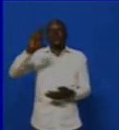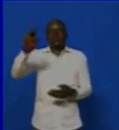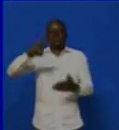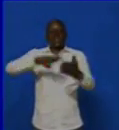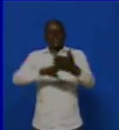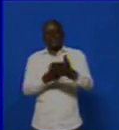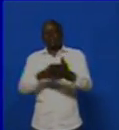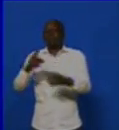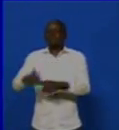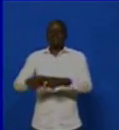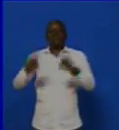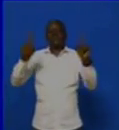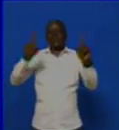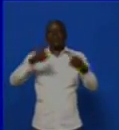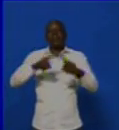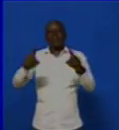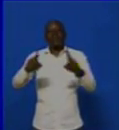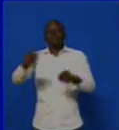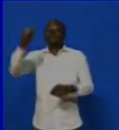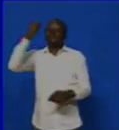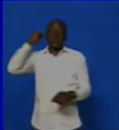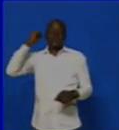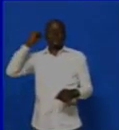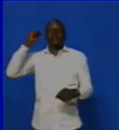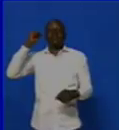différend, mais l'Éthiopie a refusé de s'y conformer.